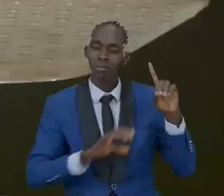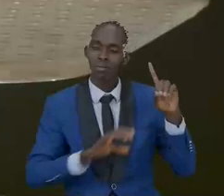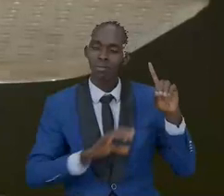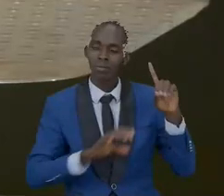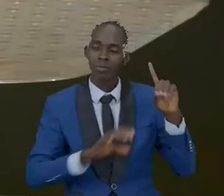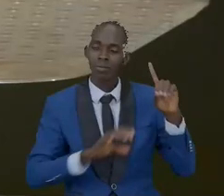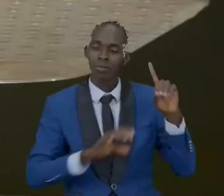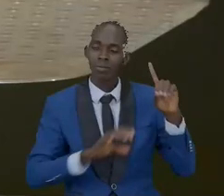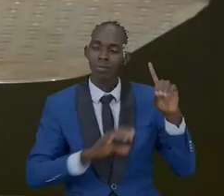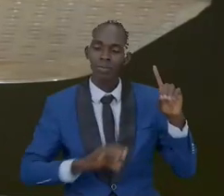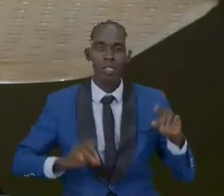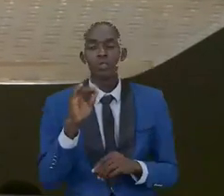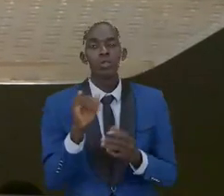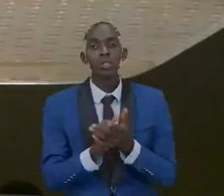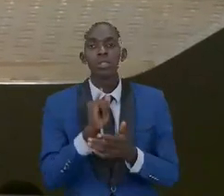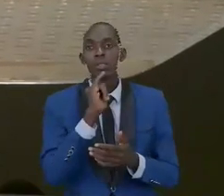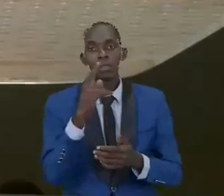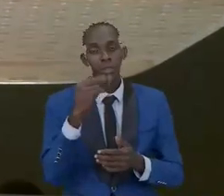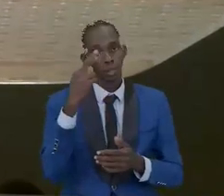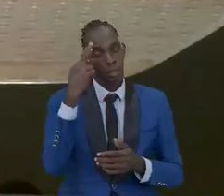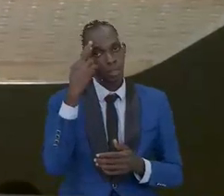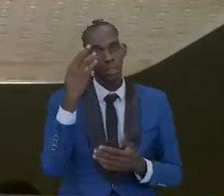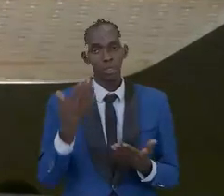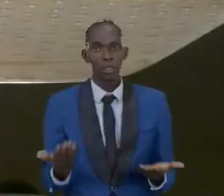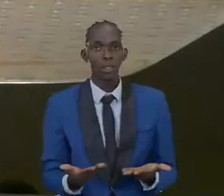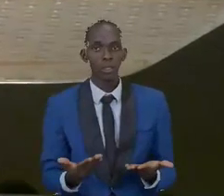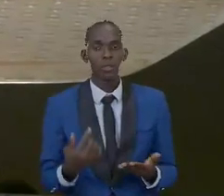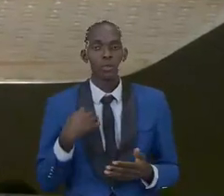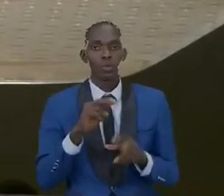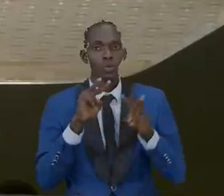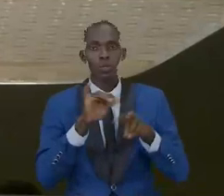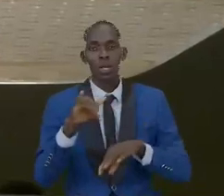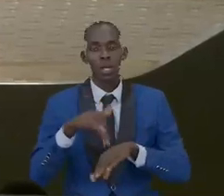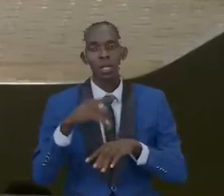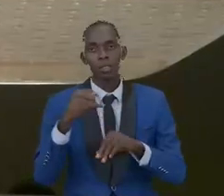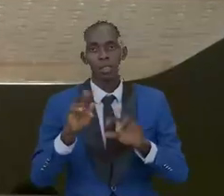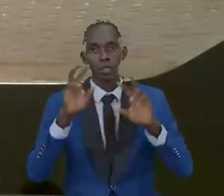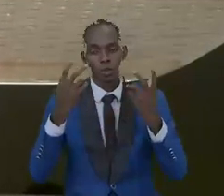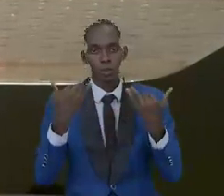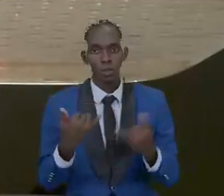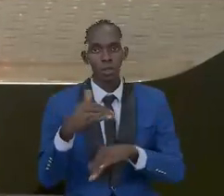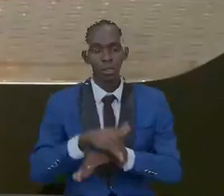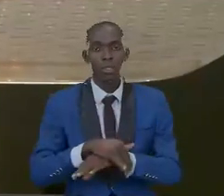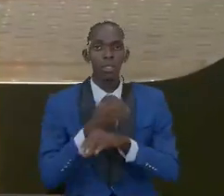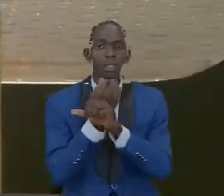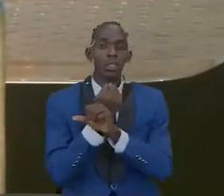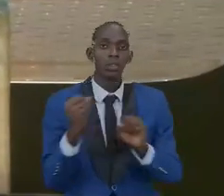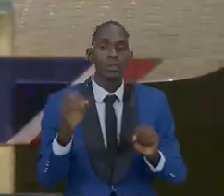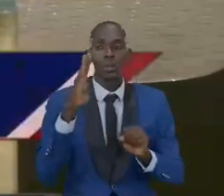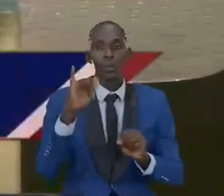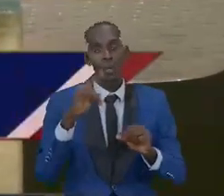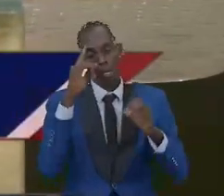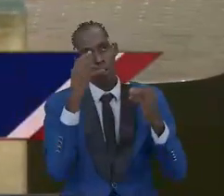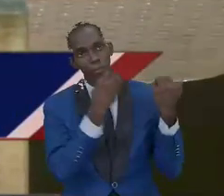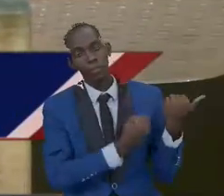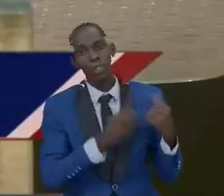alors c'est la raison ici dans ce message dont le thème est la justification par